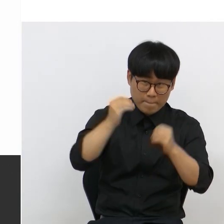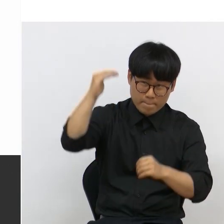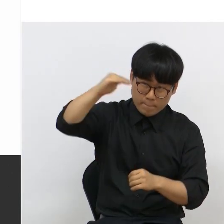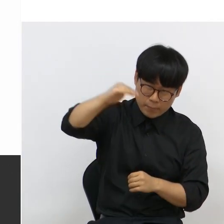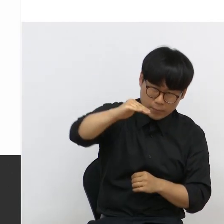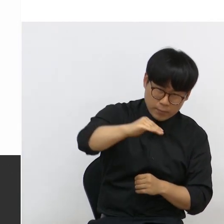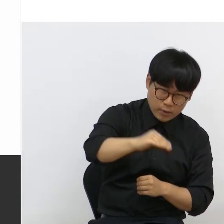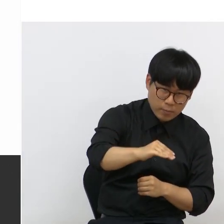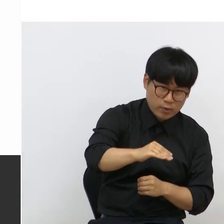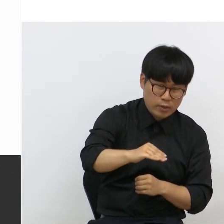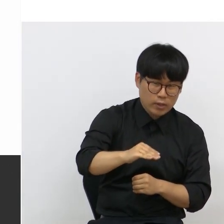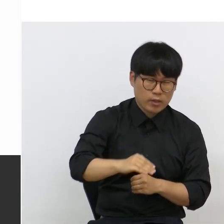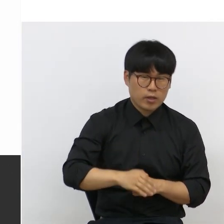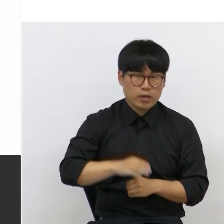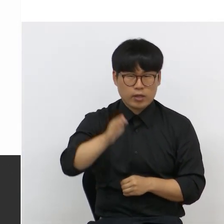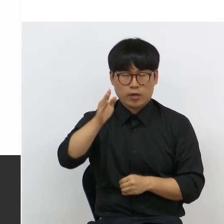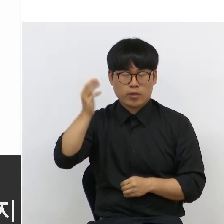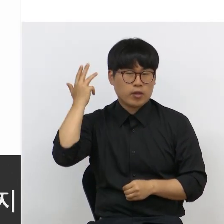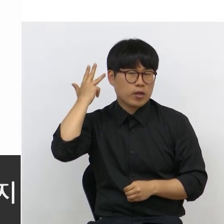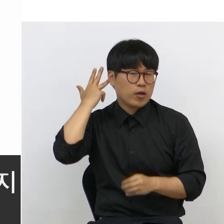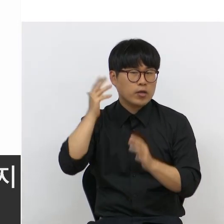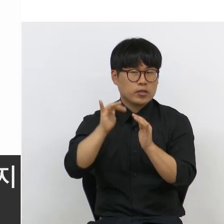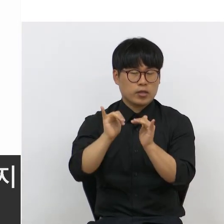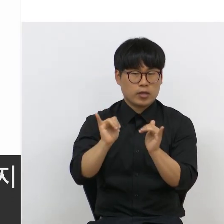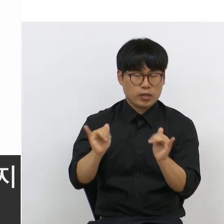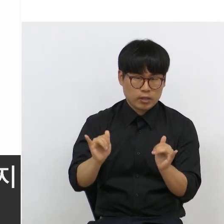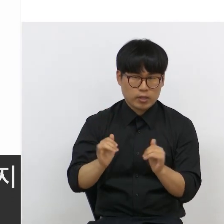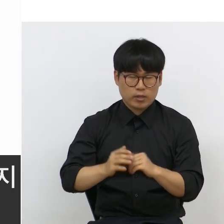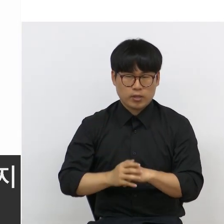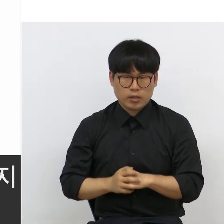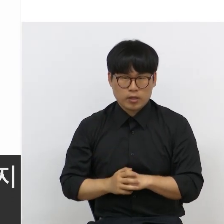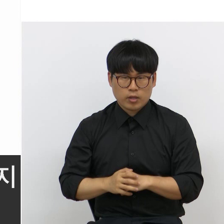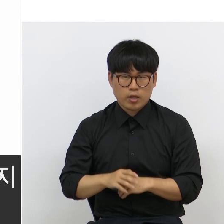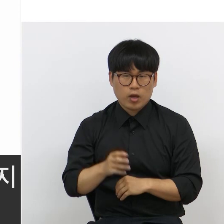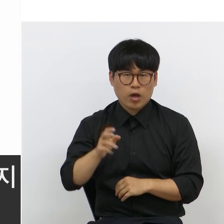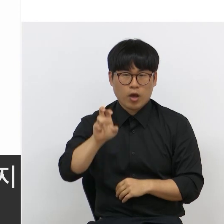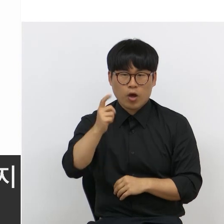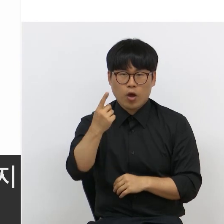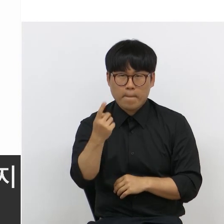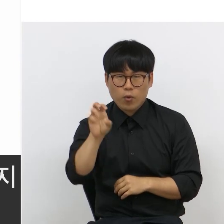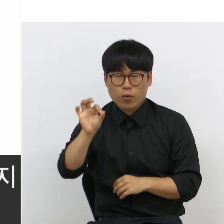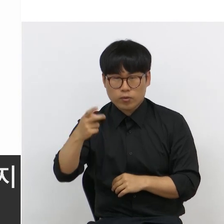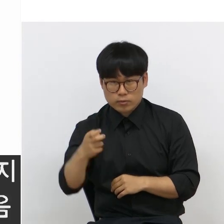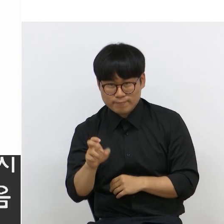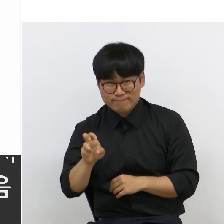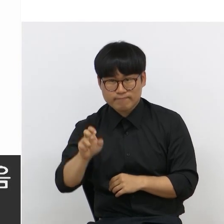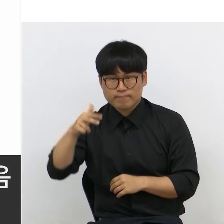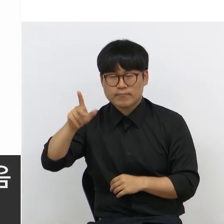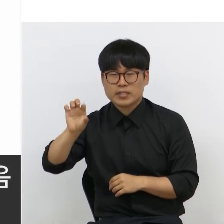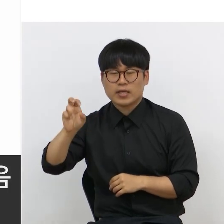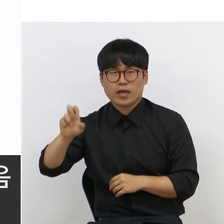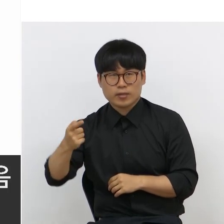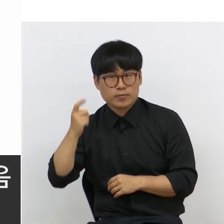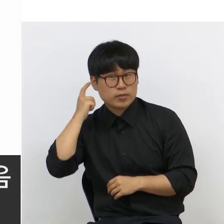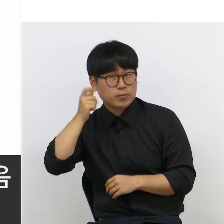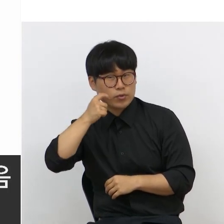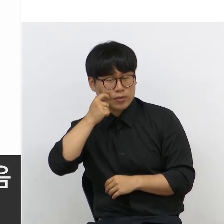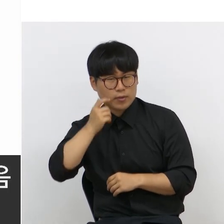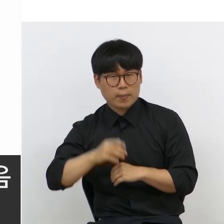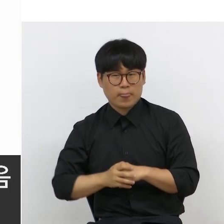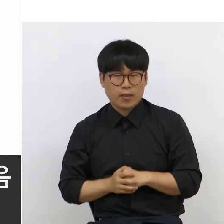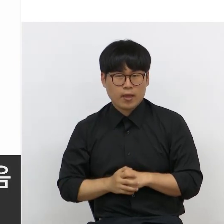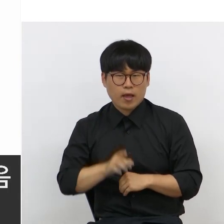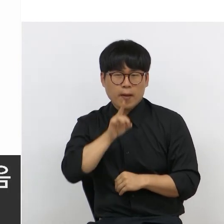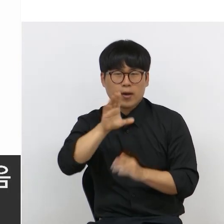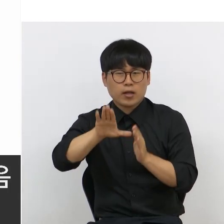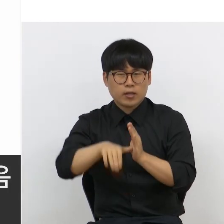떨어지면 이런 환자들 경우에는 이제 자음은 상당히 못 듣고 모음의 일부도 못 듣고, 소리가 들어도 무슨 소리인지 많이 뭉개지고, 이런